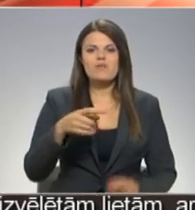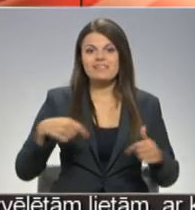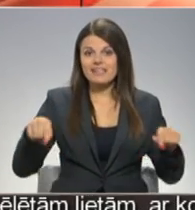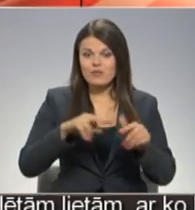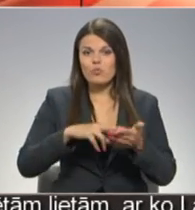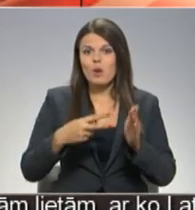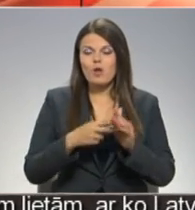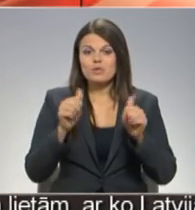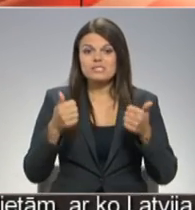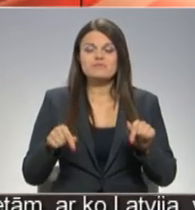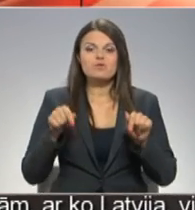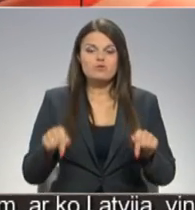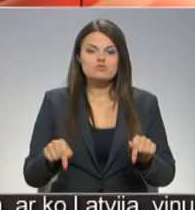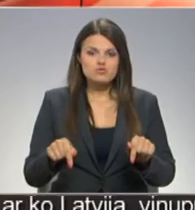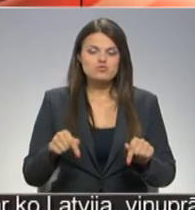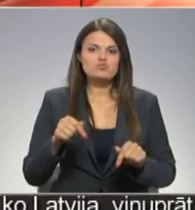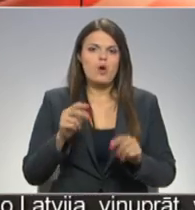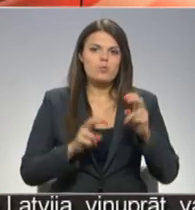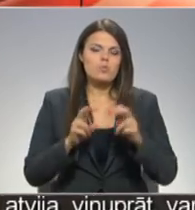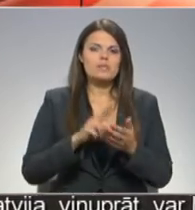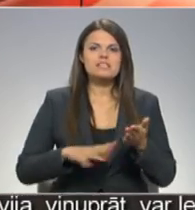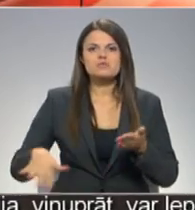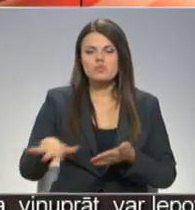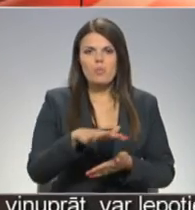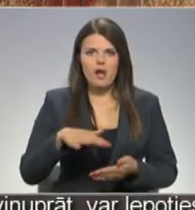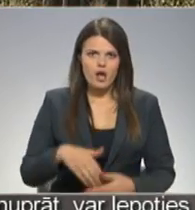izveidot šo industriālo parku, turpina Vidzemes televīzija.